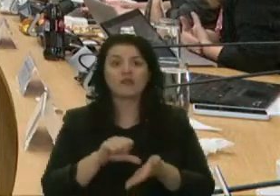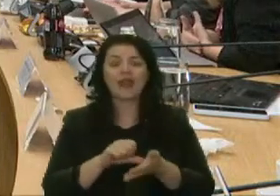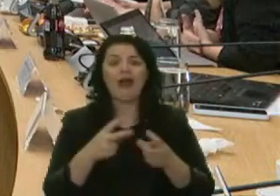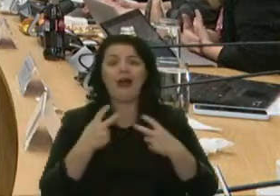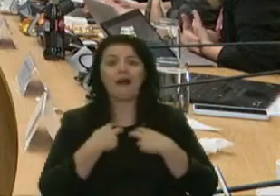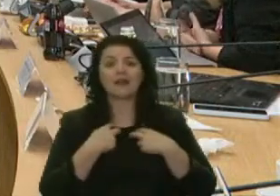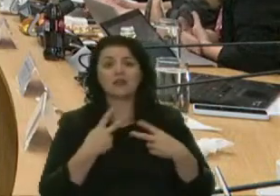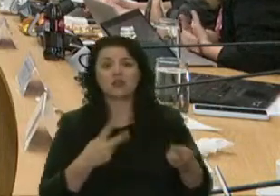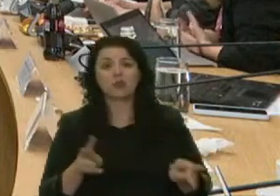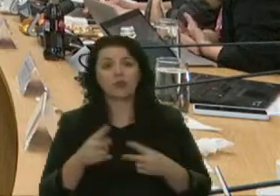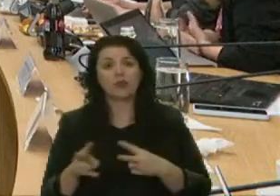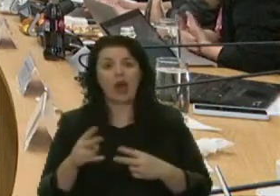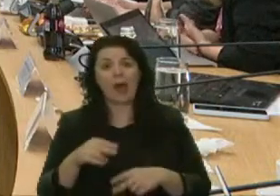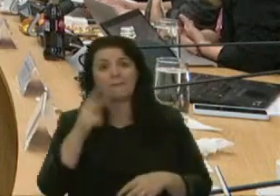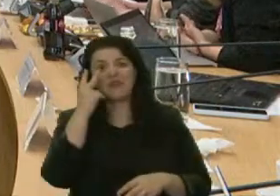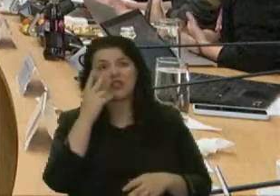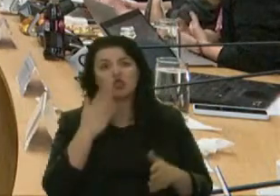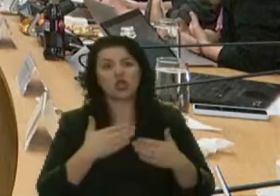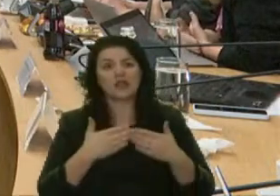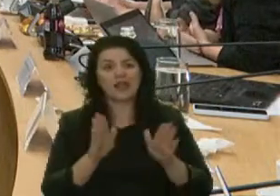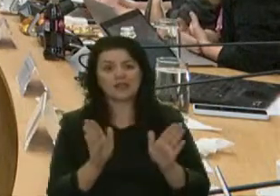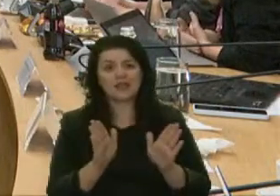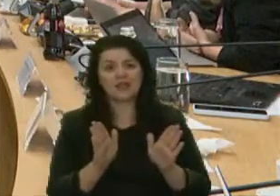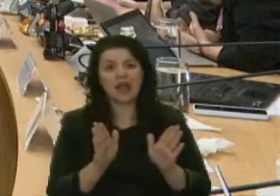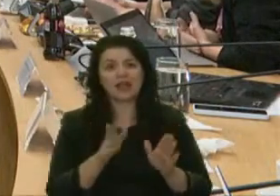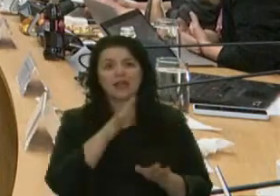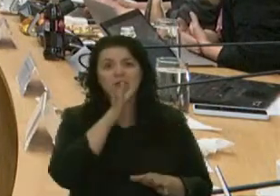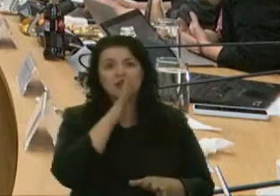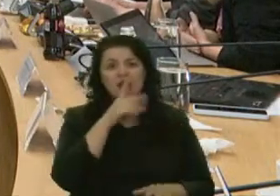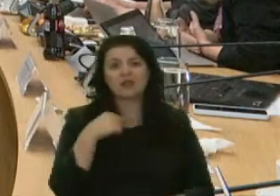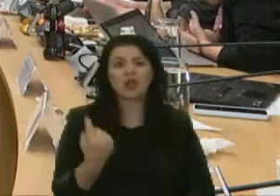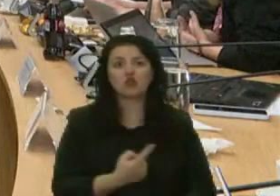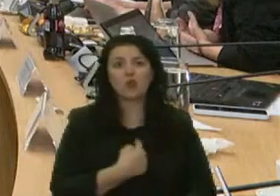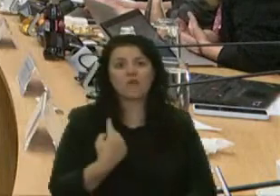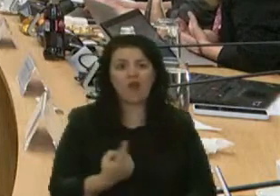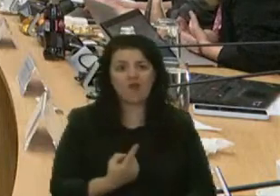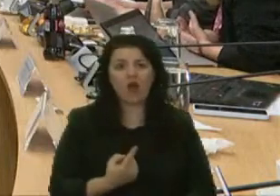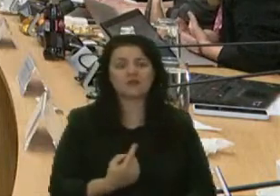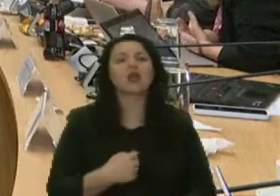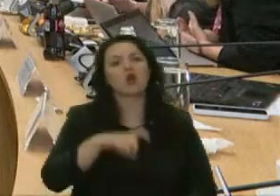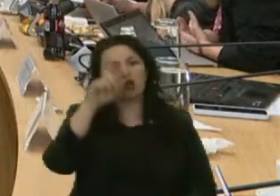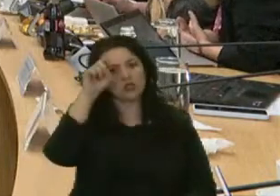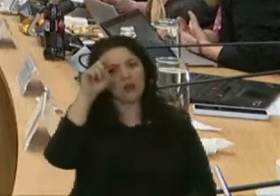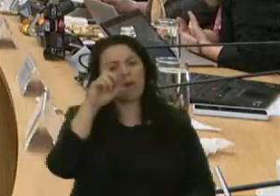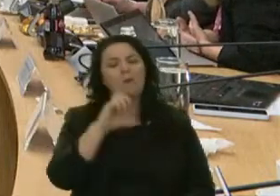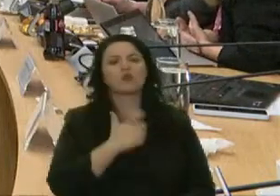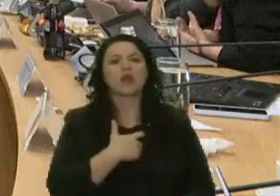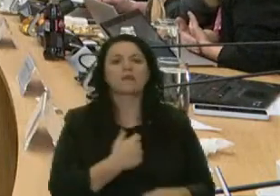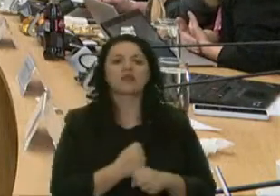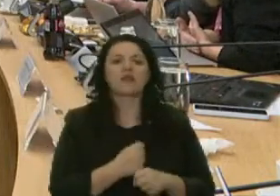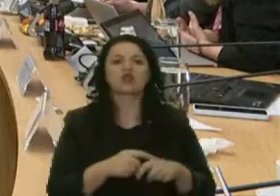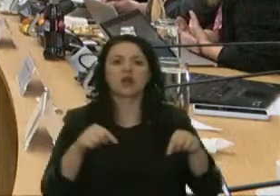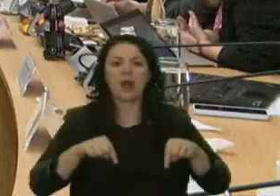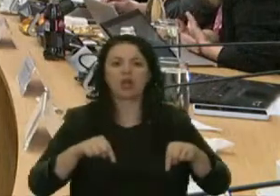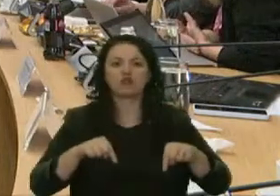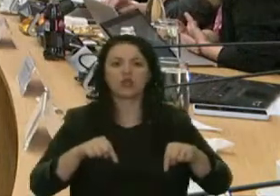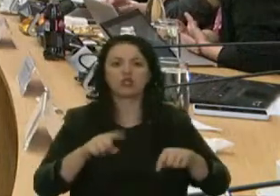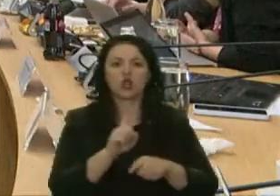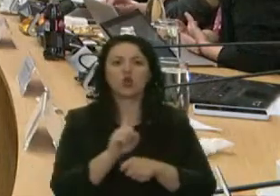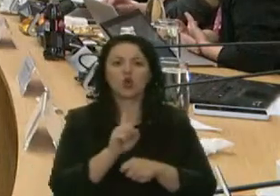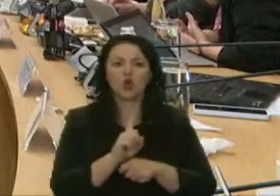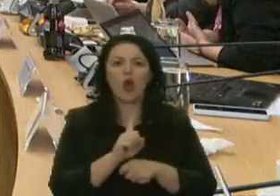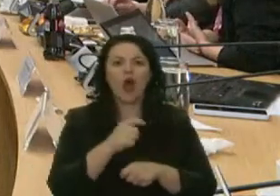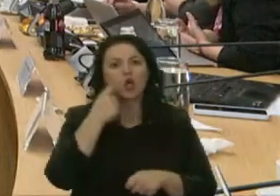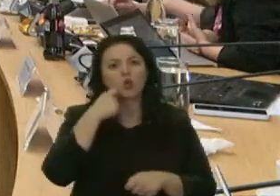unde am văzut o deschidere în Administrația dumneavoastră Considerăm că putem să facem acest lucru și la